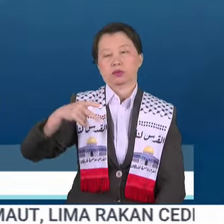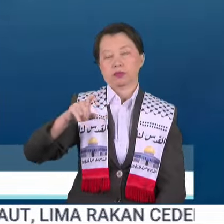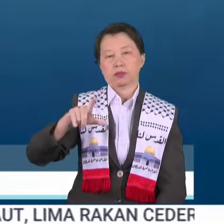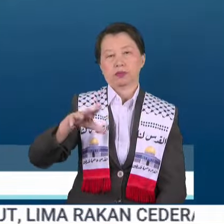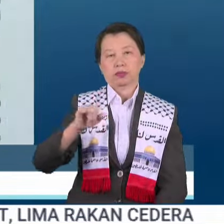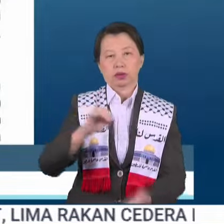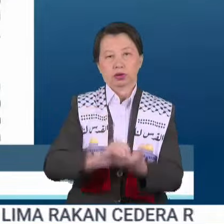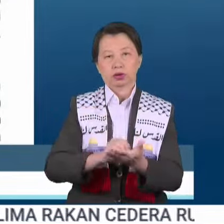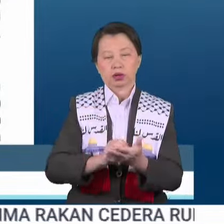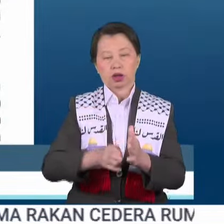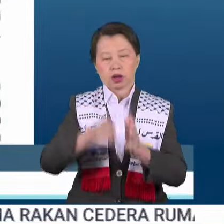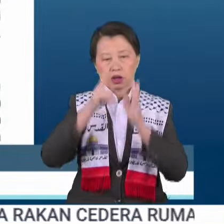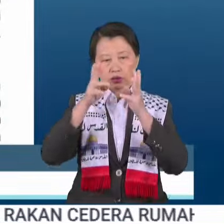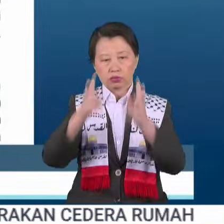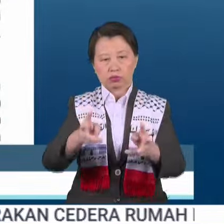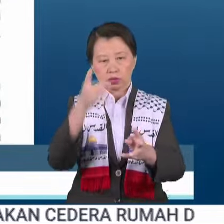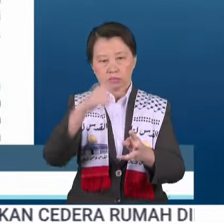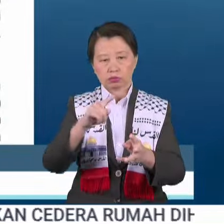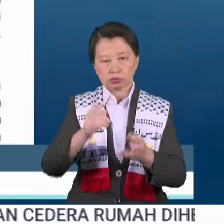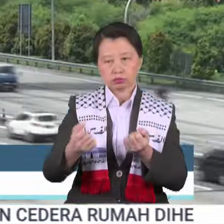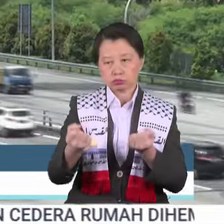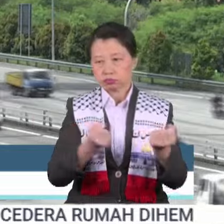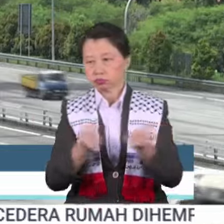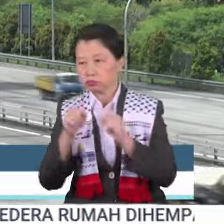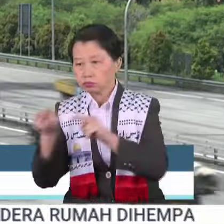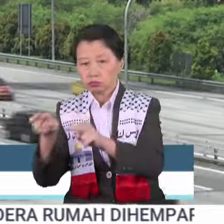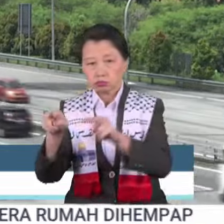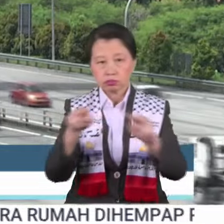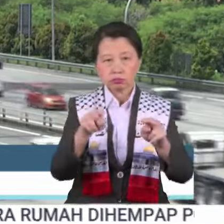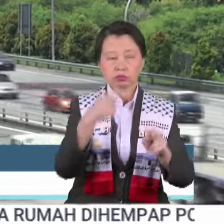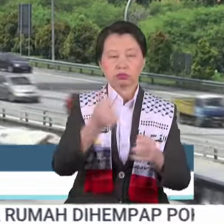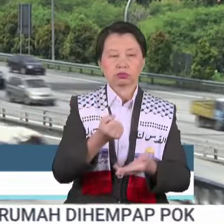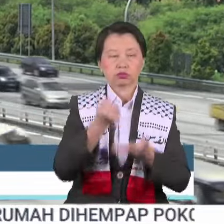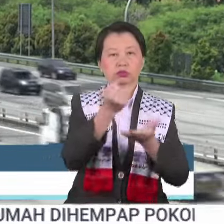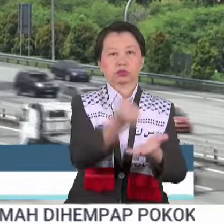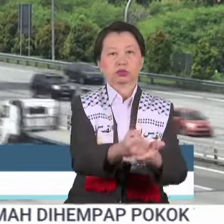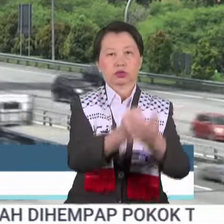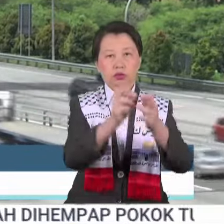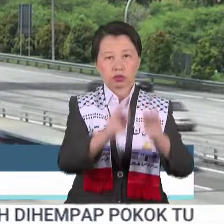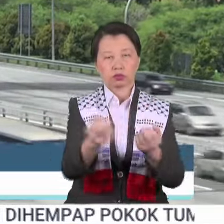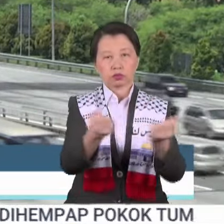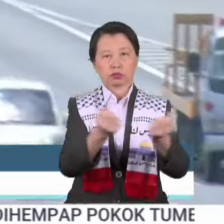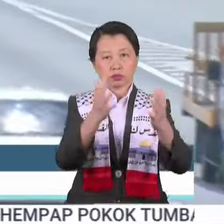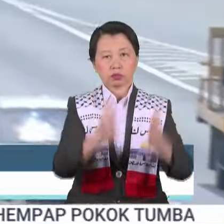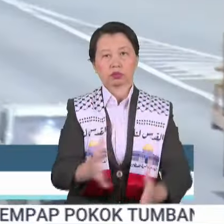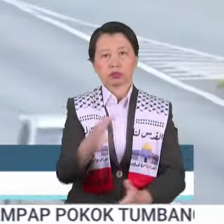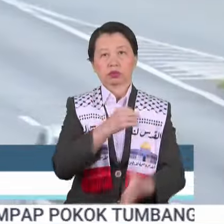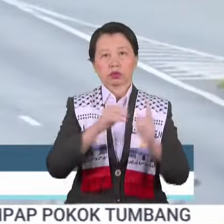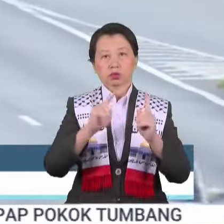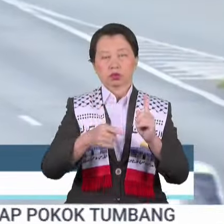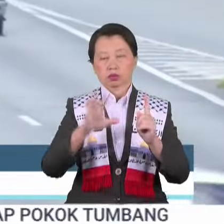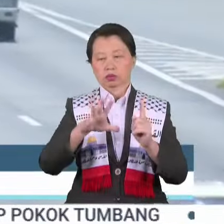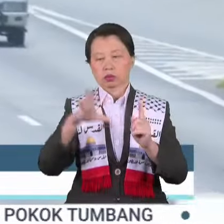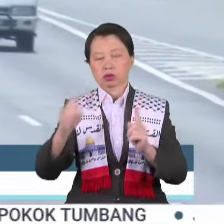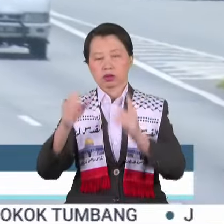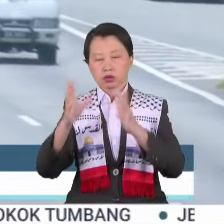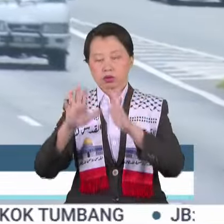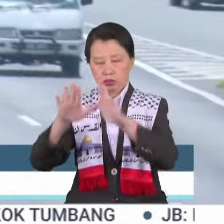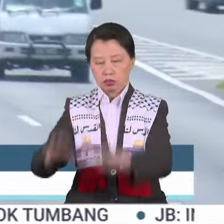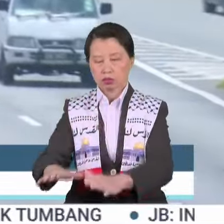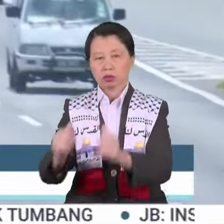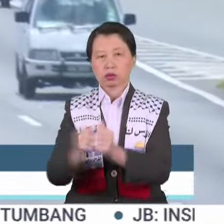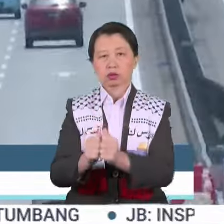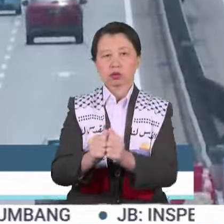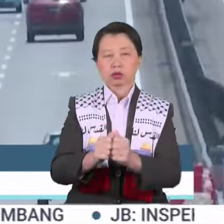lebuh raya bagi membuat rondaan dan memberi bantuan kepada pengguna. Selain itu, 1,500 kaki tangan ditempatkan di